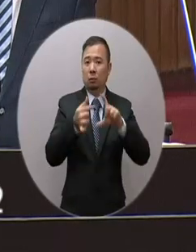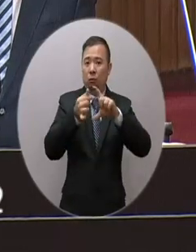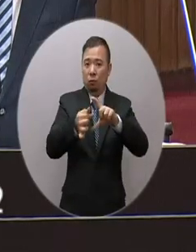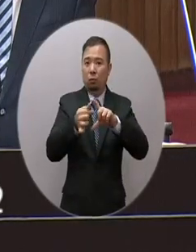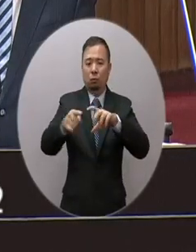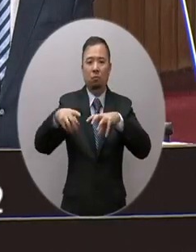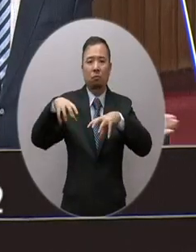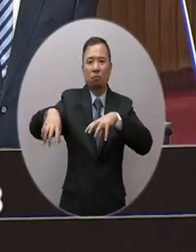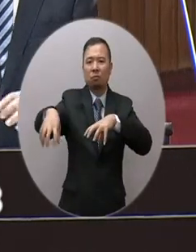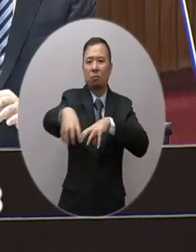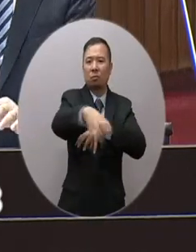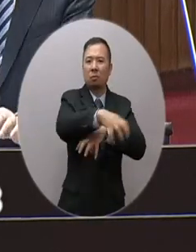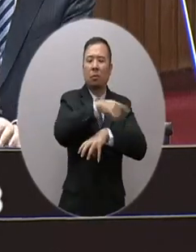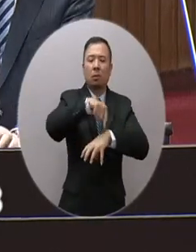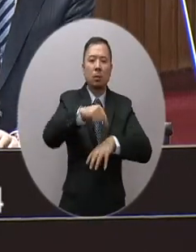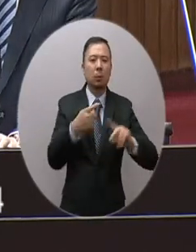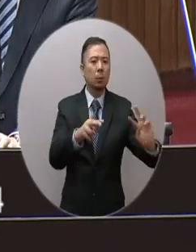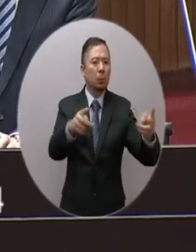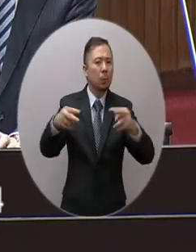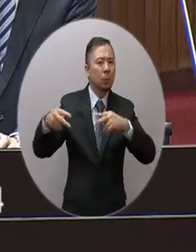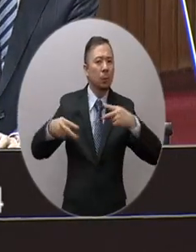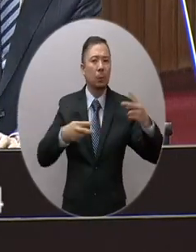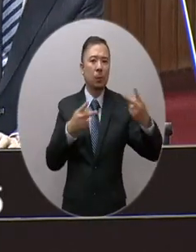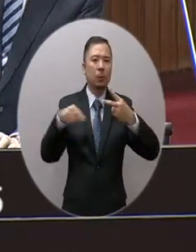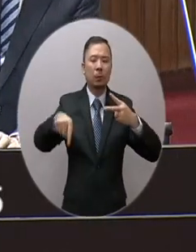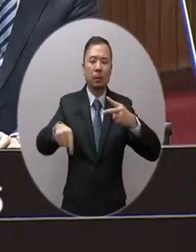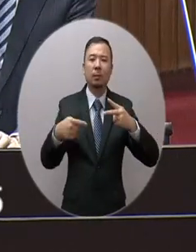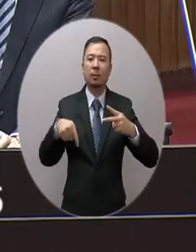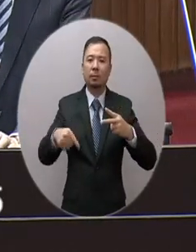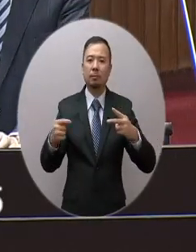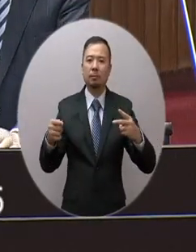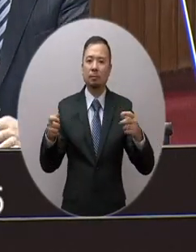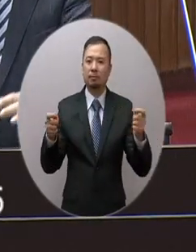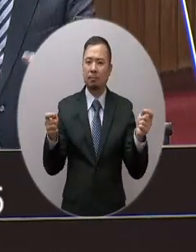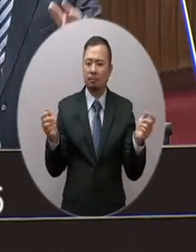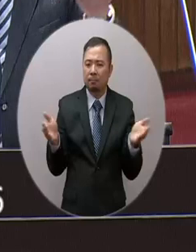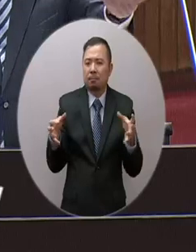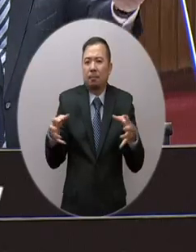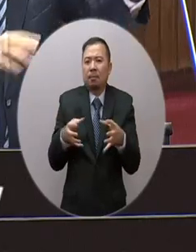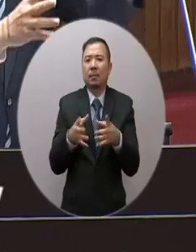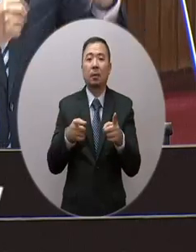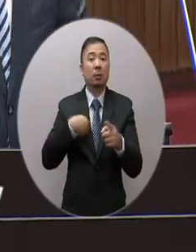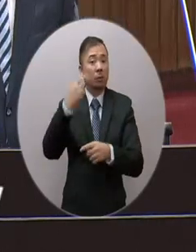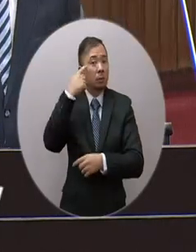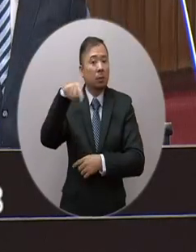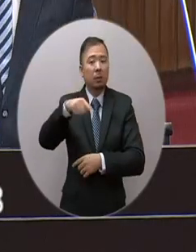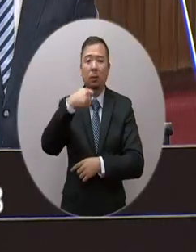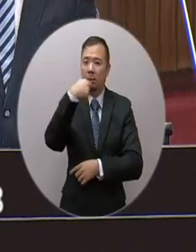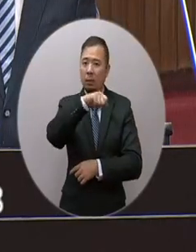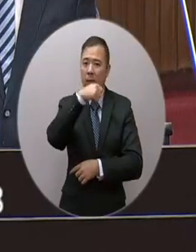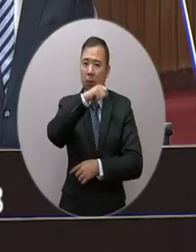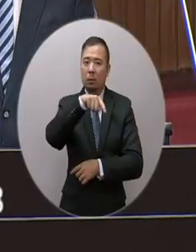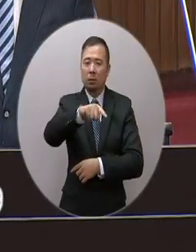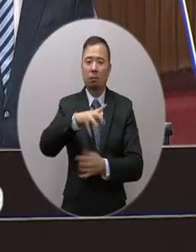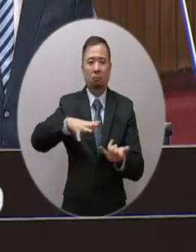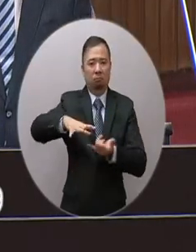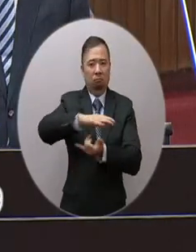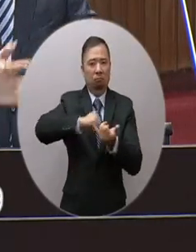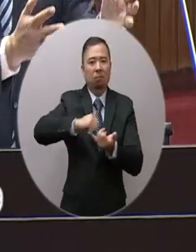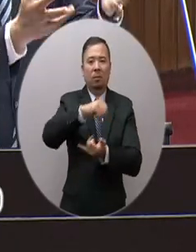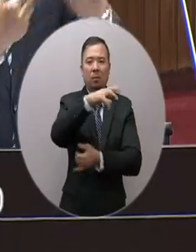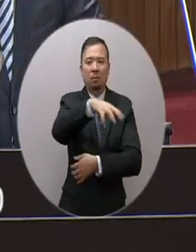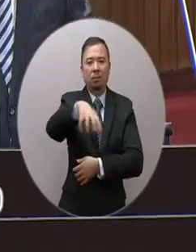发展之所以重要，我举个例子来讲，我们台湾每个地方所面对的问题是不一